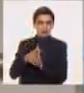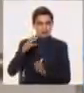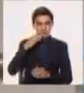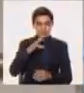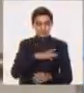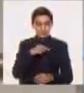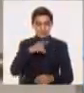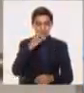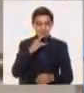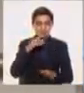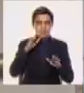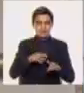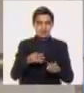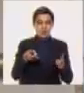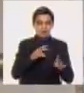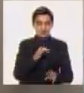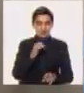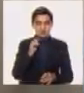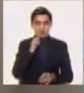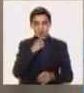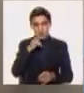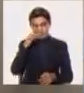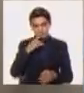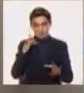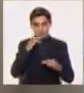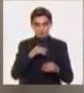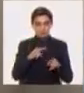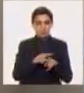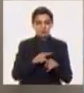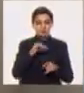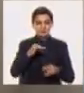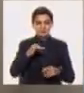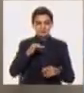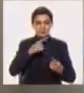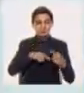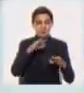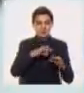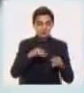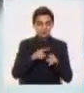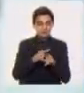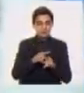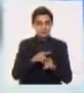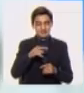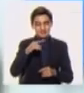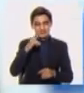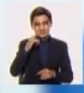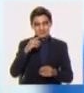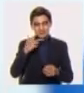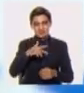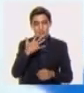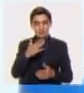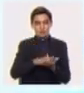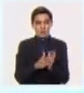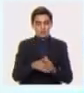Қазақстанда қалып, ел экономикасына қызмет етпек. Бүгінгі күннің өзінде қордың қоржындық компания компаниялары осы бақта 35 келісім шарт